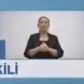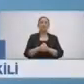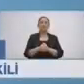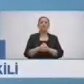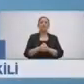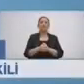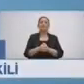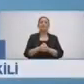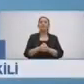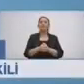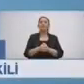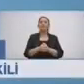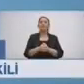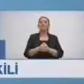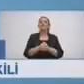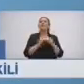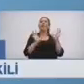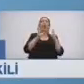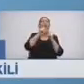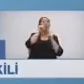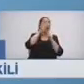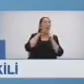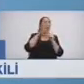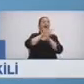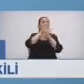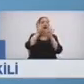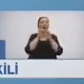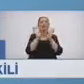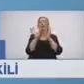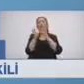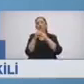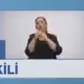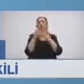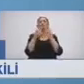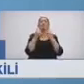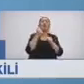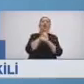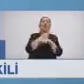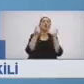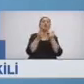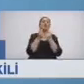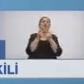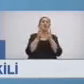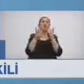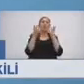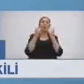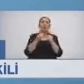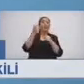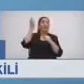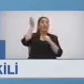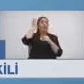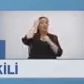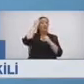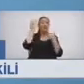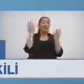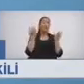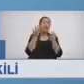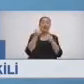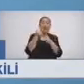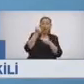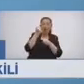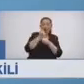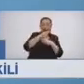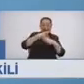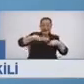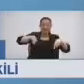Örgütlü toplumlarda her kurumun ve her görevlinin görev alanı bellidir. Temel ilke görev sınırları içerisinde